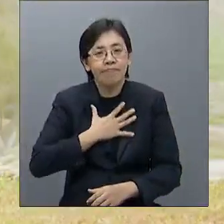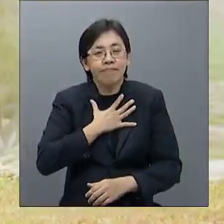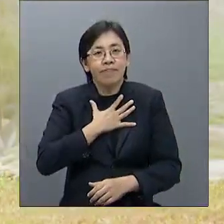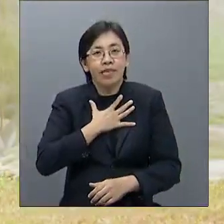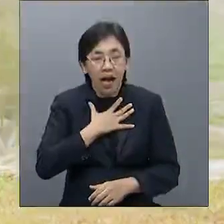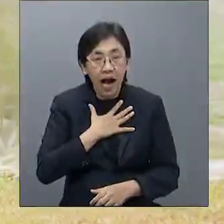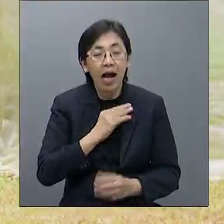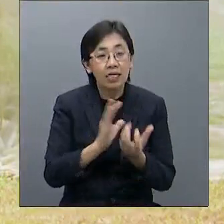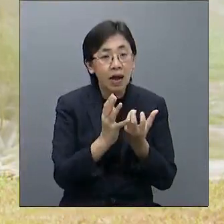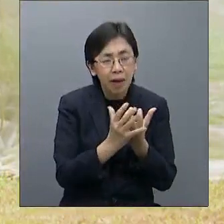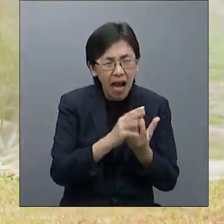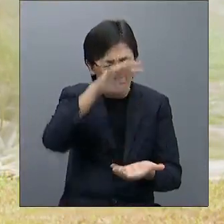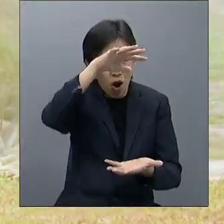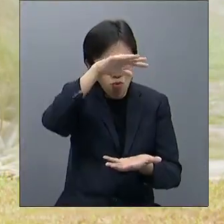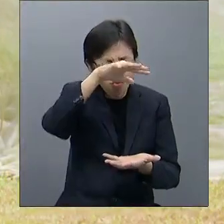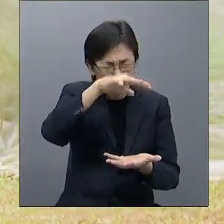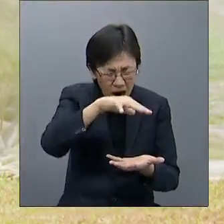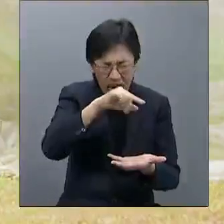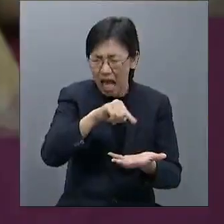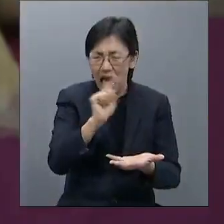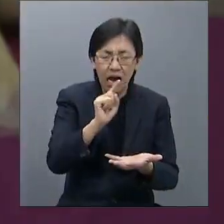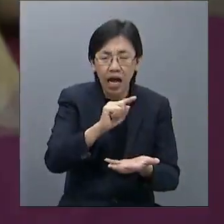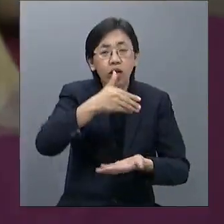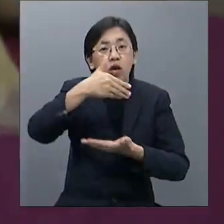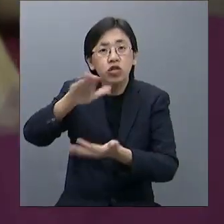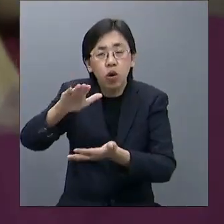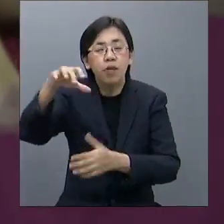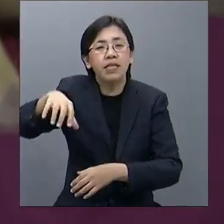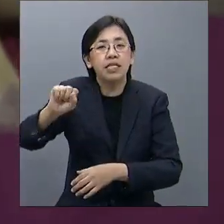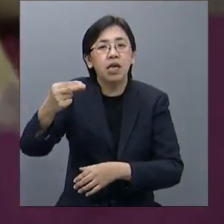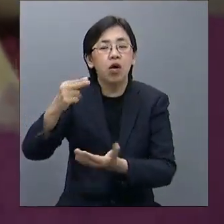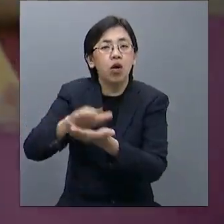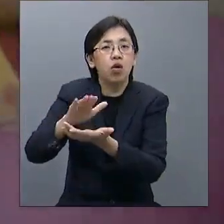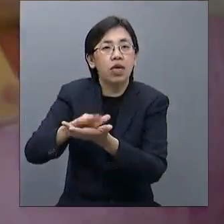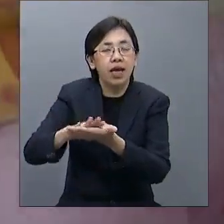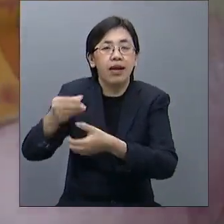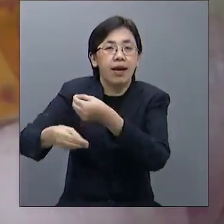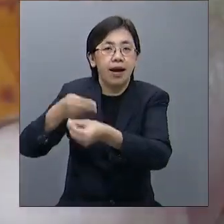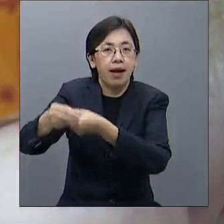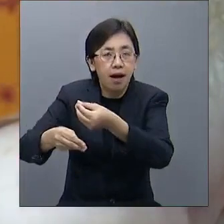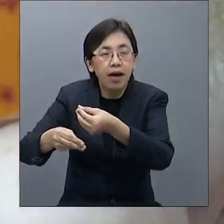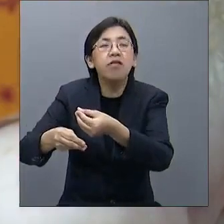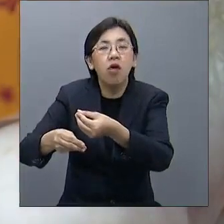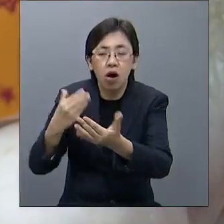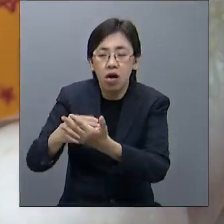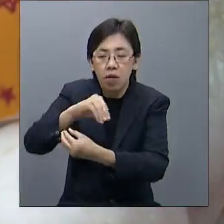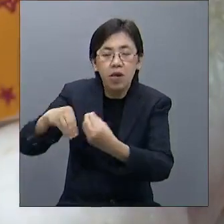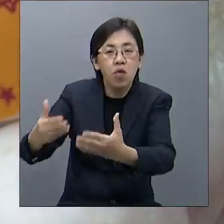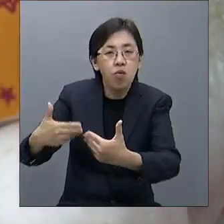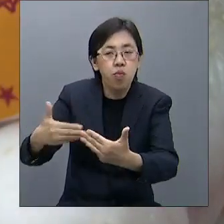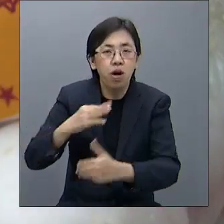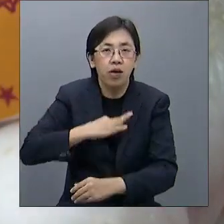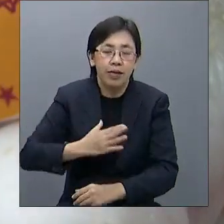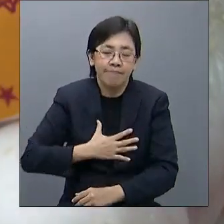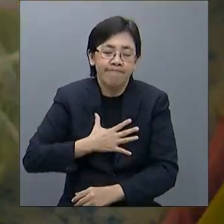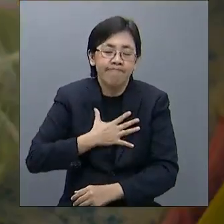ที่เหลือบางส่วนนะครับนักเรียนก็จะส่งไปยังสหกรณ์ของโรงเรียนแล้วก็ทําให้นักเรียนก็เกิดรายได้แล้วก็มีความภาคภูมิใจนะ